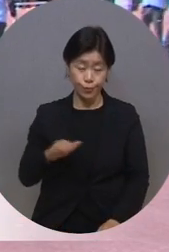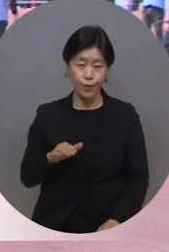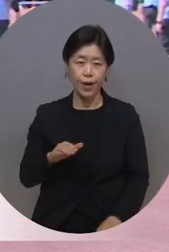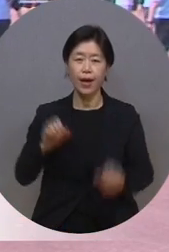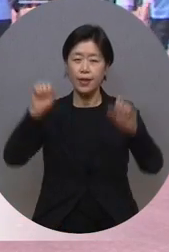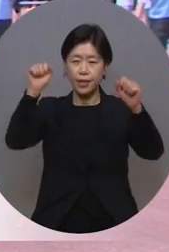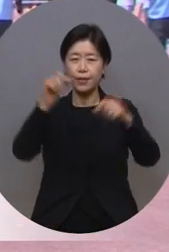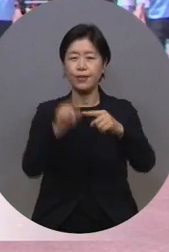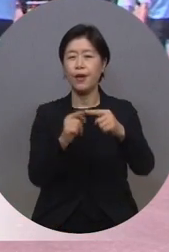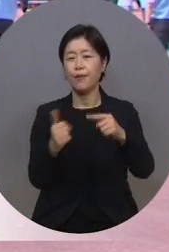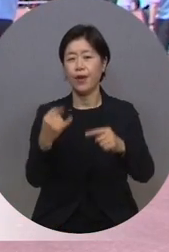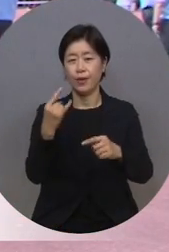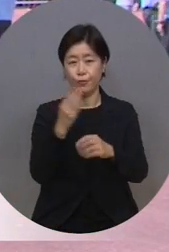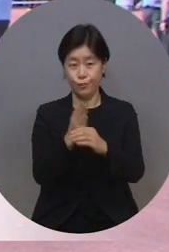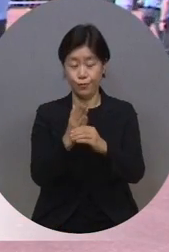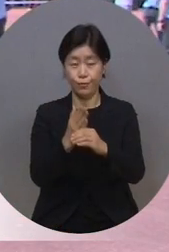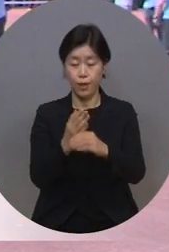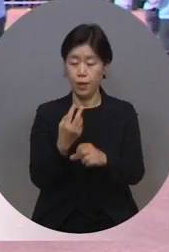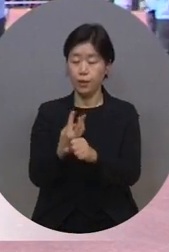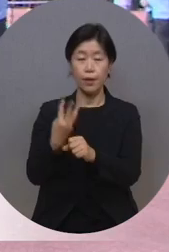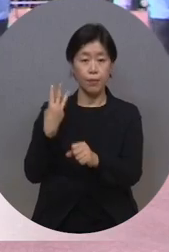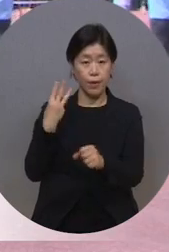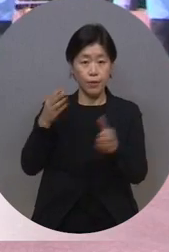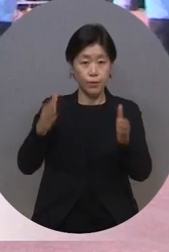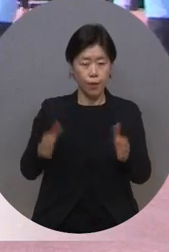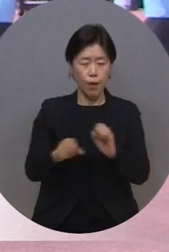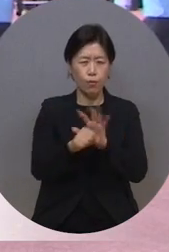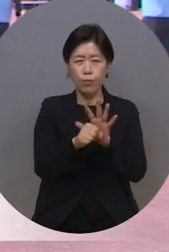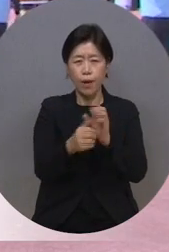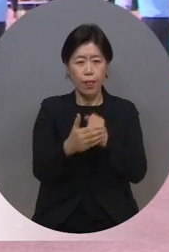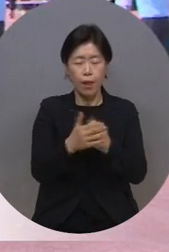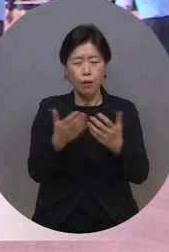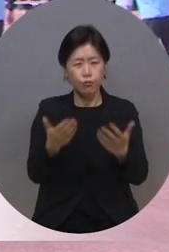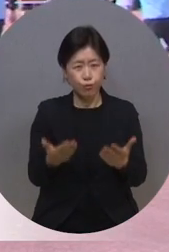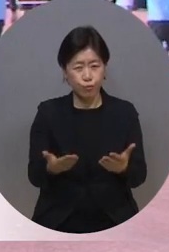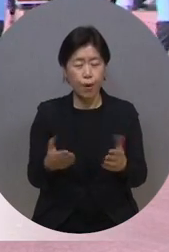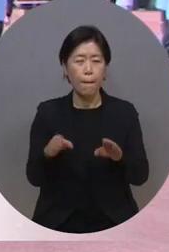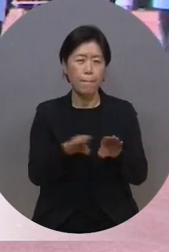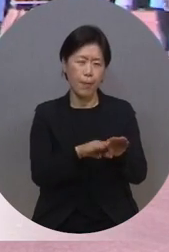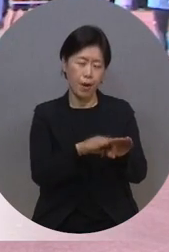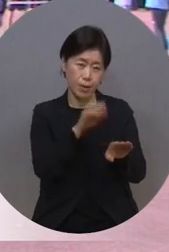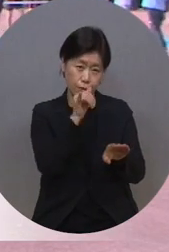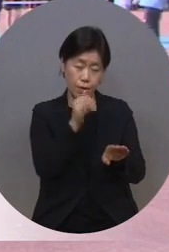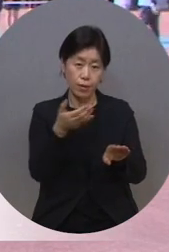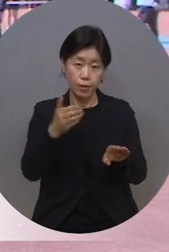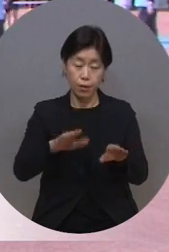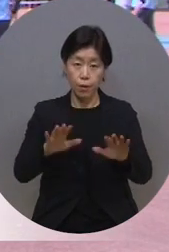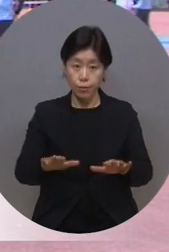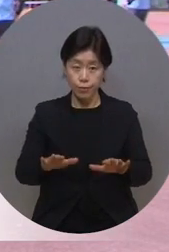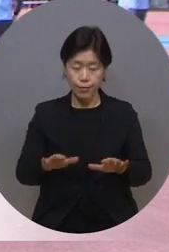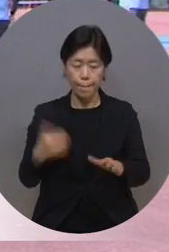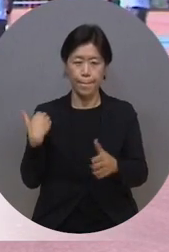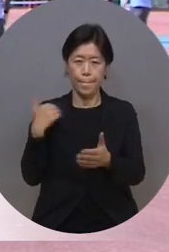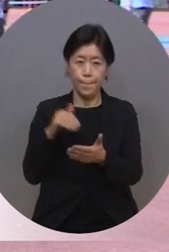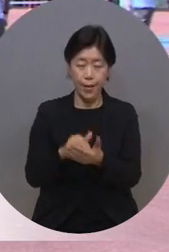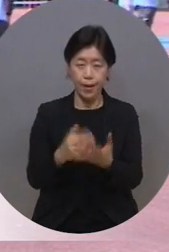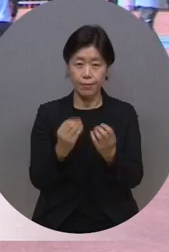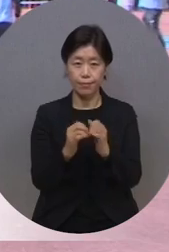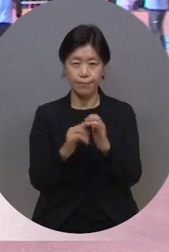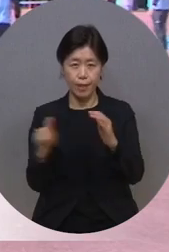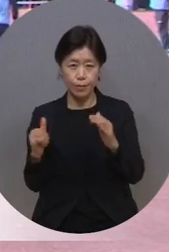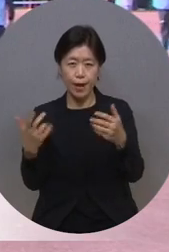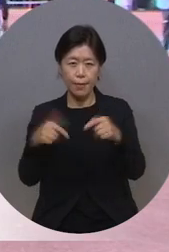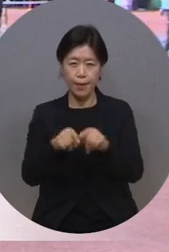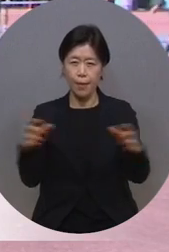있습니다. 지난 3년 동안 코로나로 쉬고 있다가 일상으로 돌아와서 많은 가족분들과 함께 즐기게